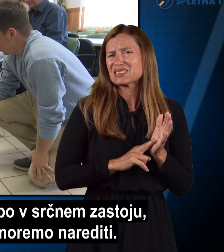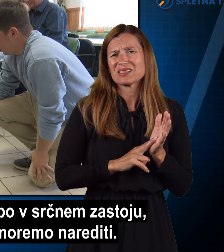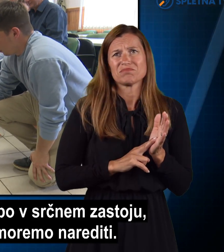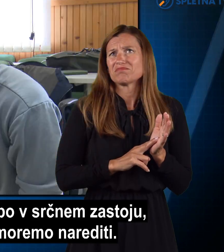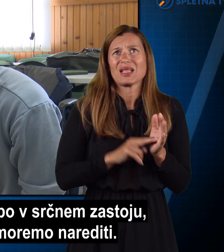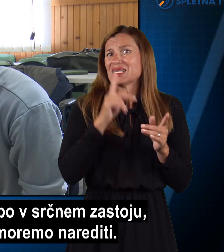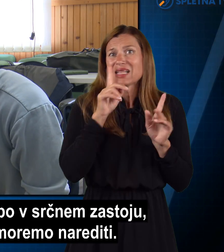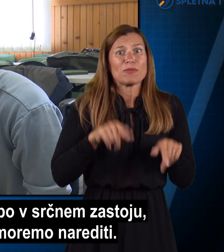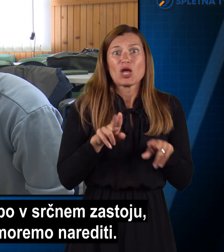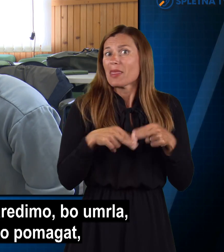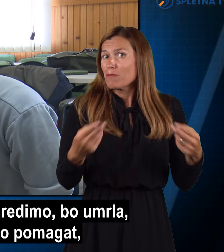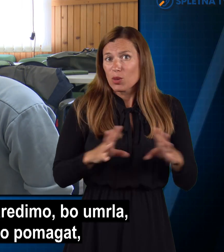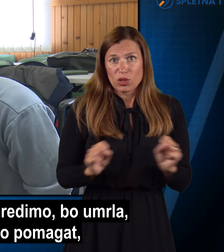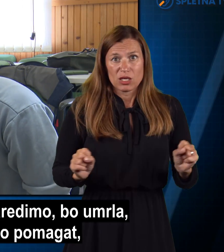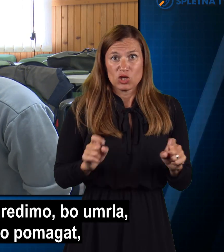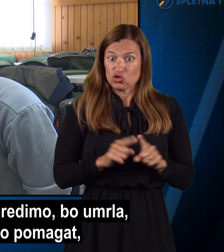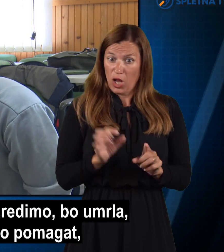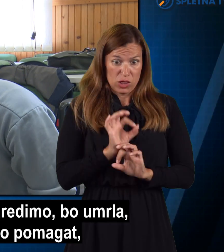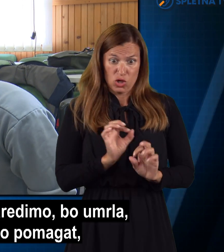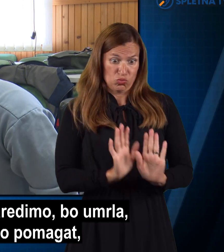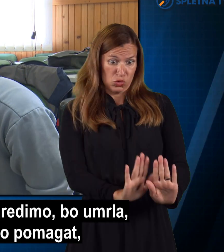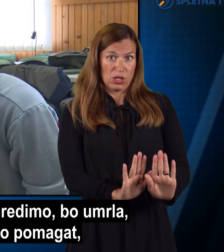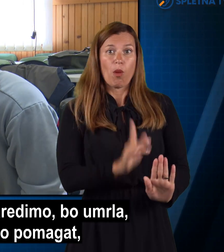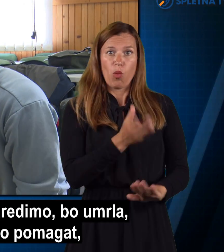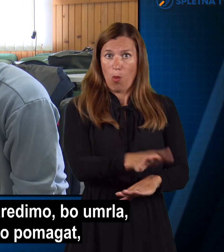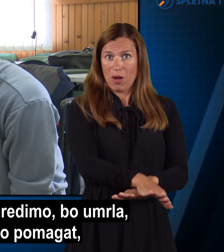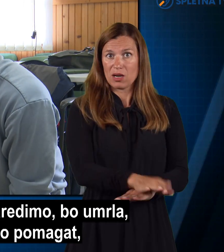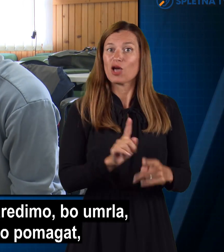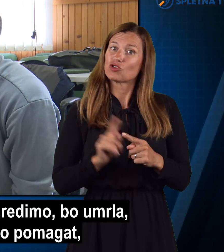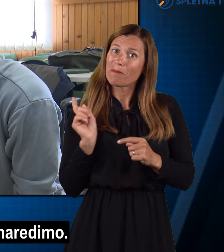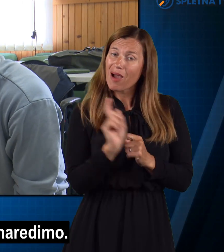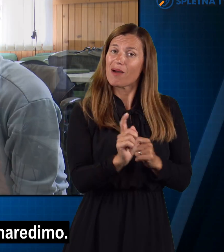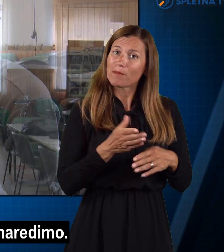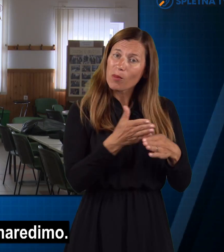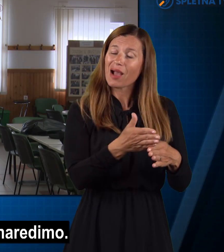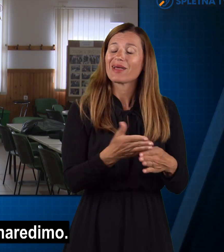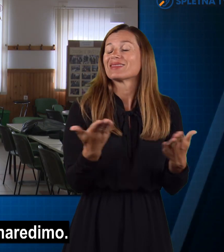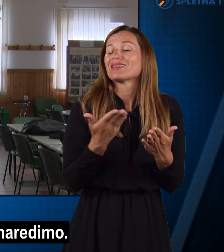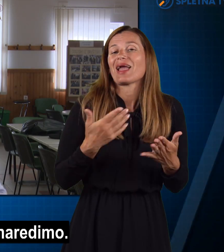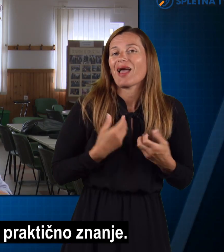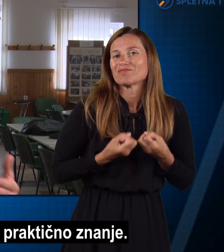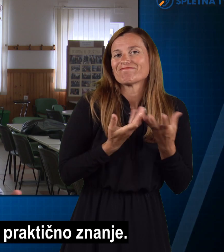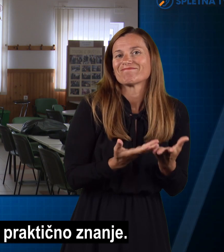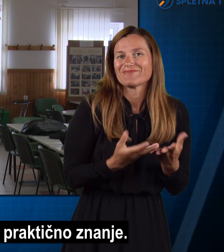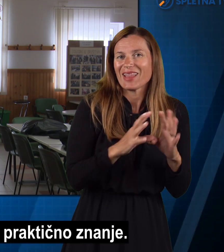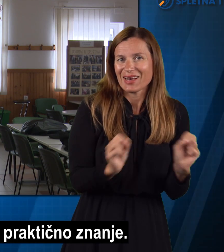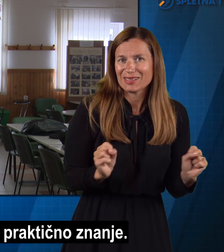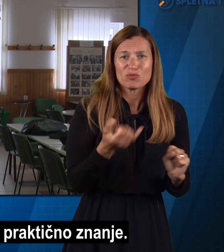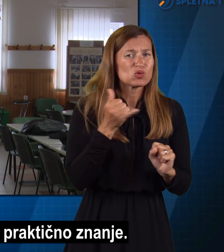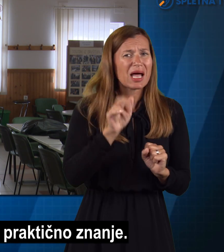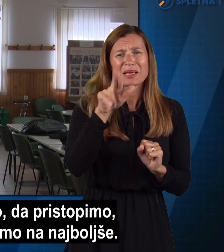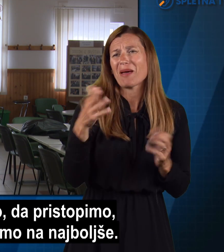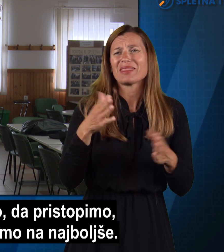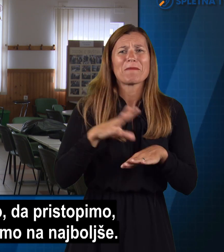res slabše ne moremo narediti. Oseba, če nič ne naredimo, bo umrla, če pa mi pridemo pomagati, saj nekaj naredimo, vsak ima saj neko praktično